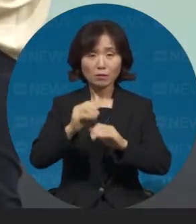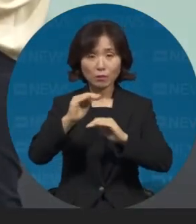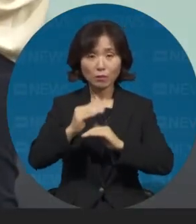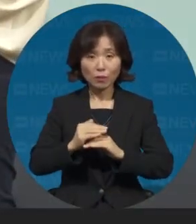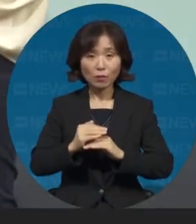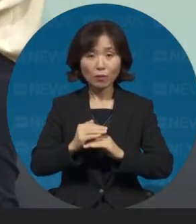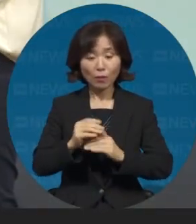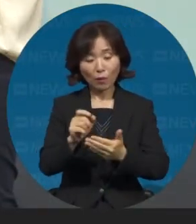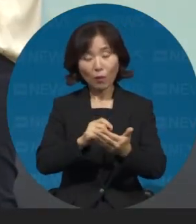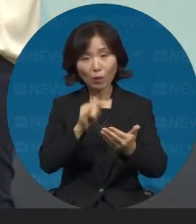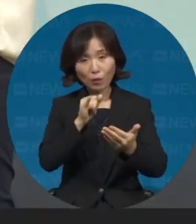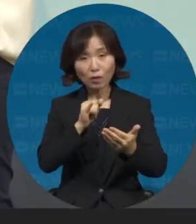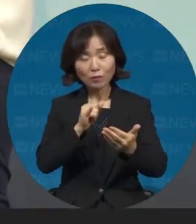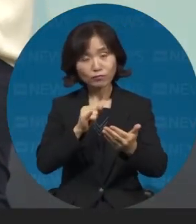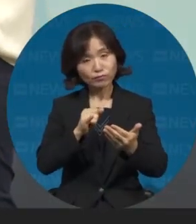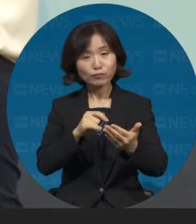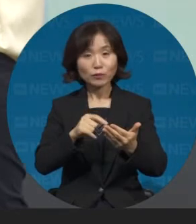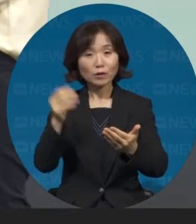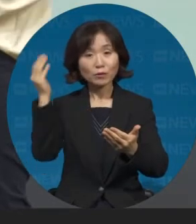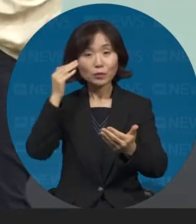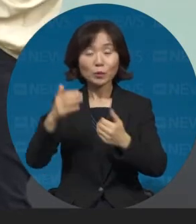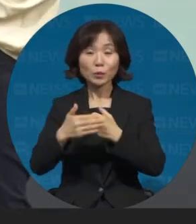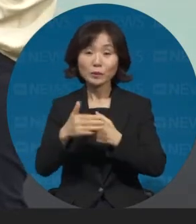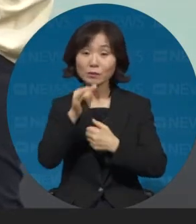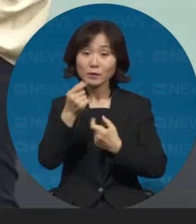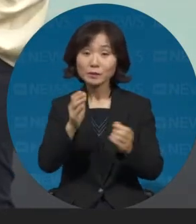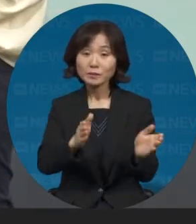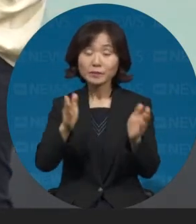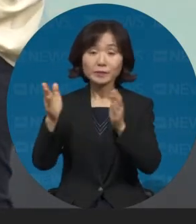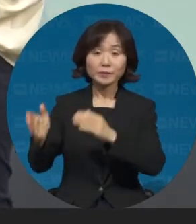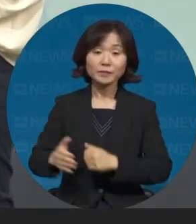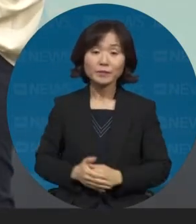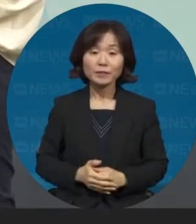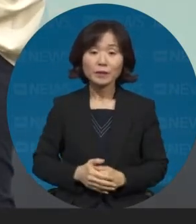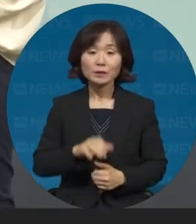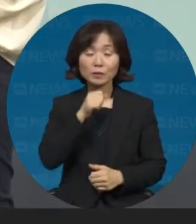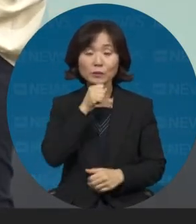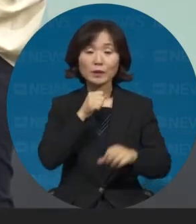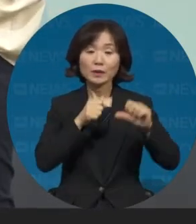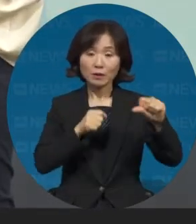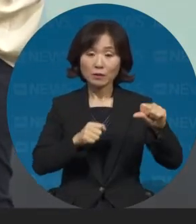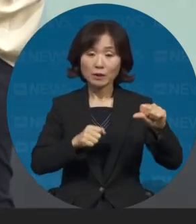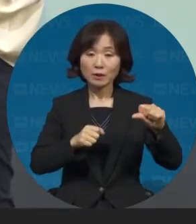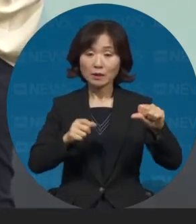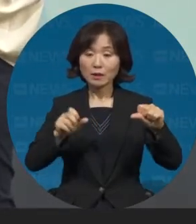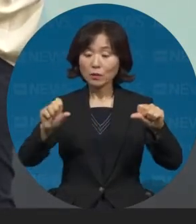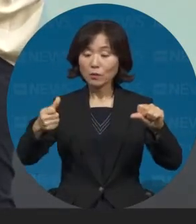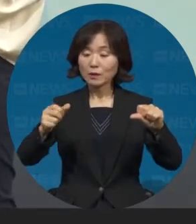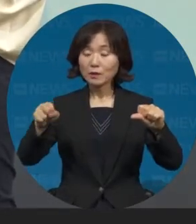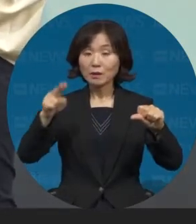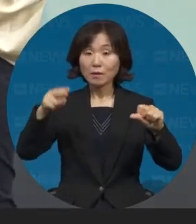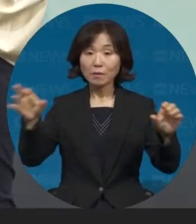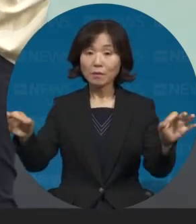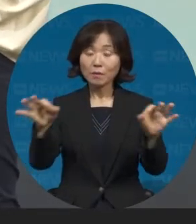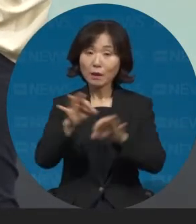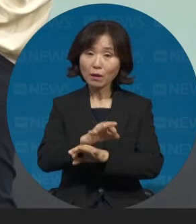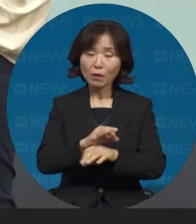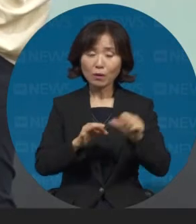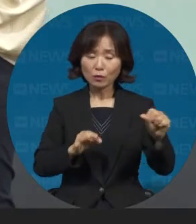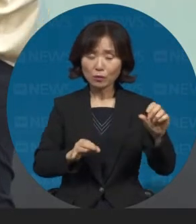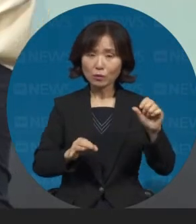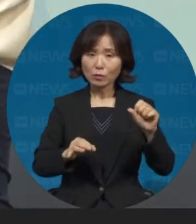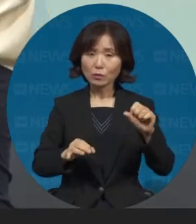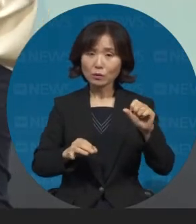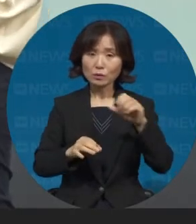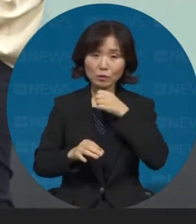우리도 도움을 좀 받았을 수도 있겠습니다. 네, 마지막 소식 보겠습니다. A학점과 맞바꾼 500달러. 자, 돈과 학점을